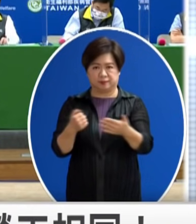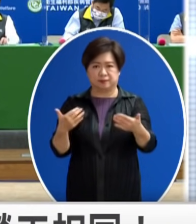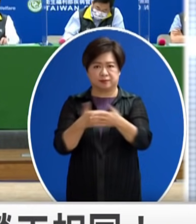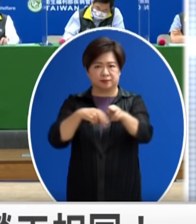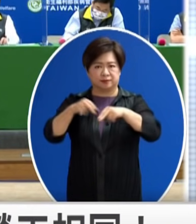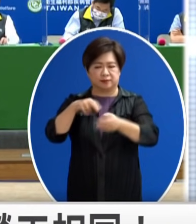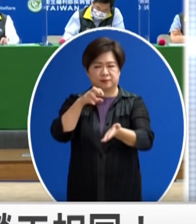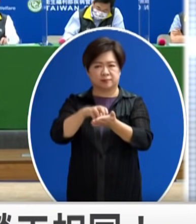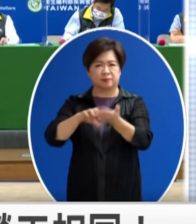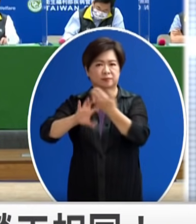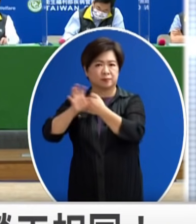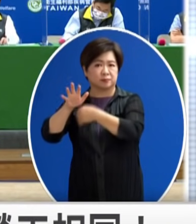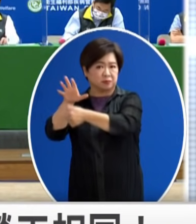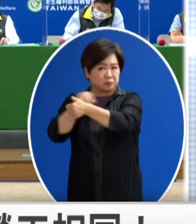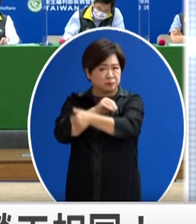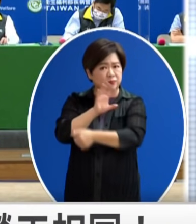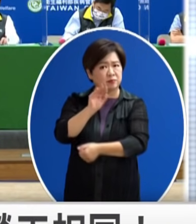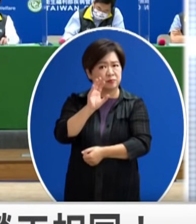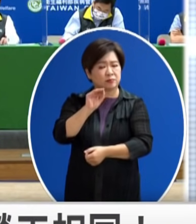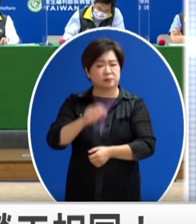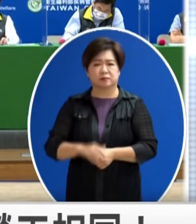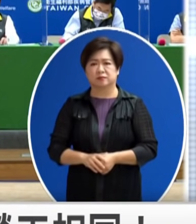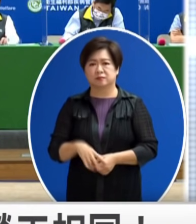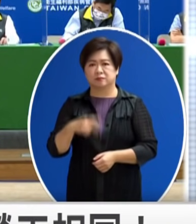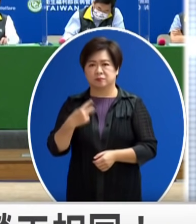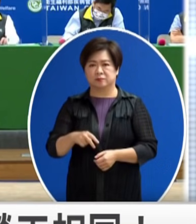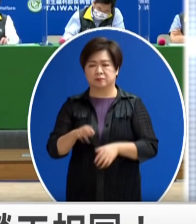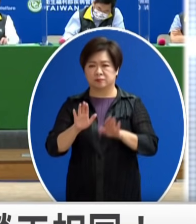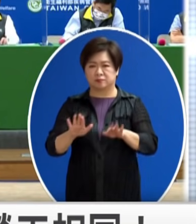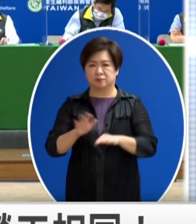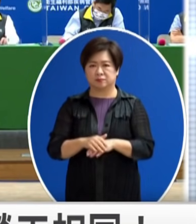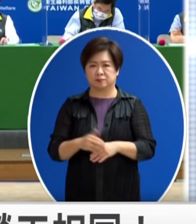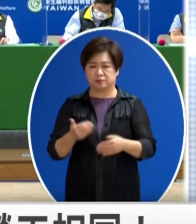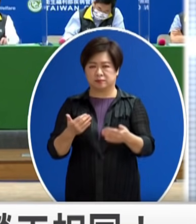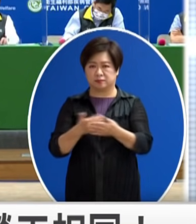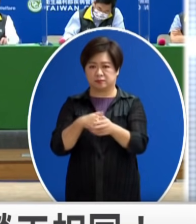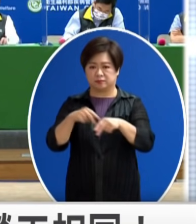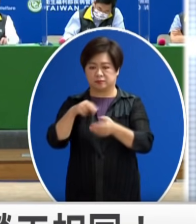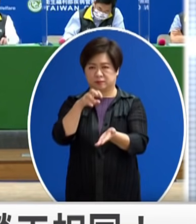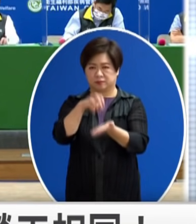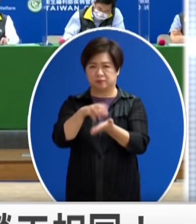法？那么根据指挥中心的了解，目前疫苗通行证或是